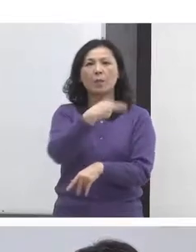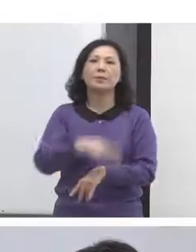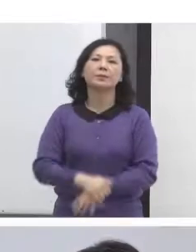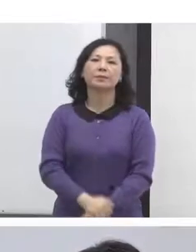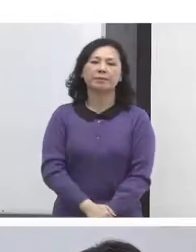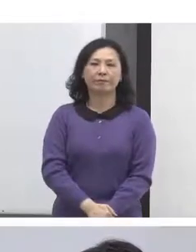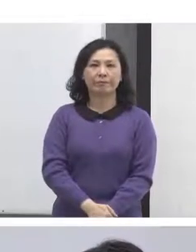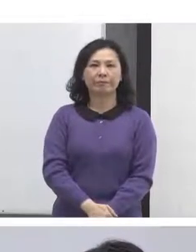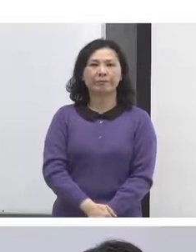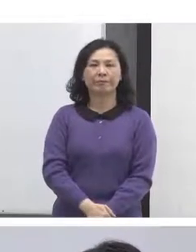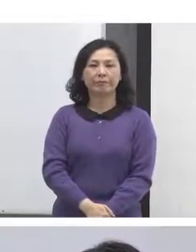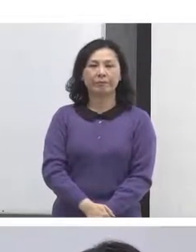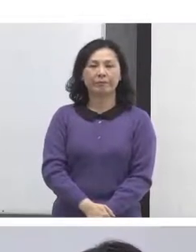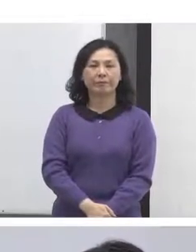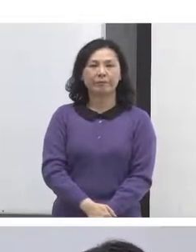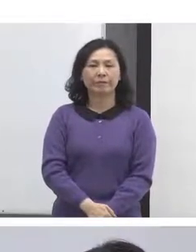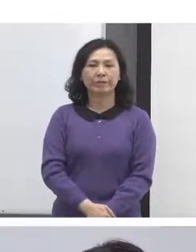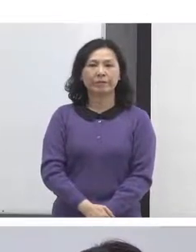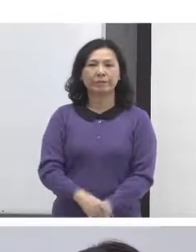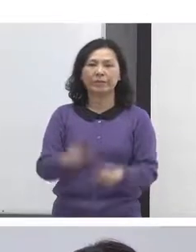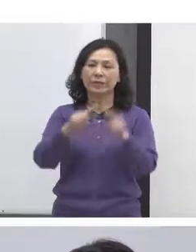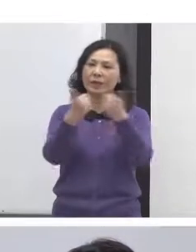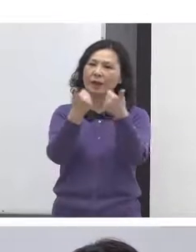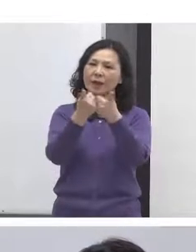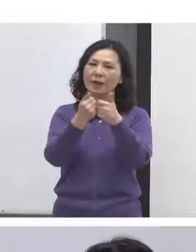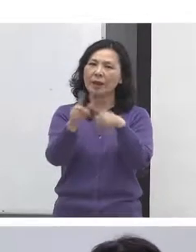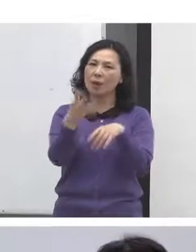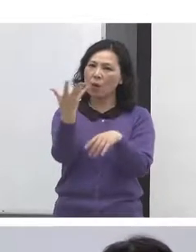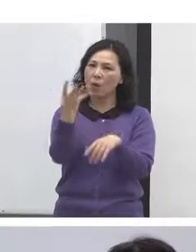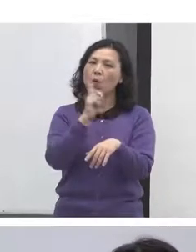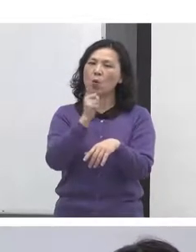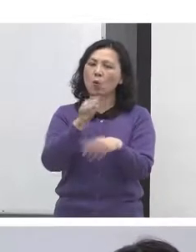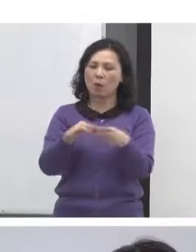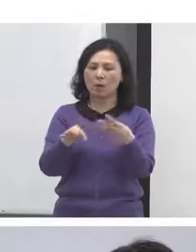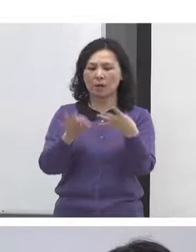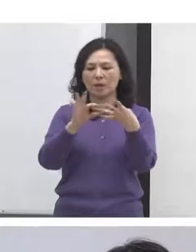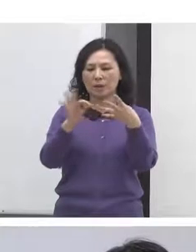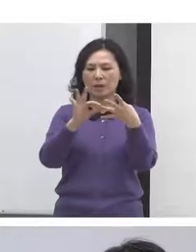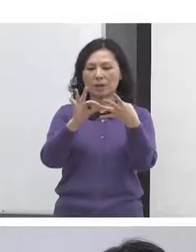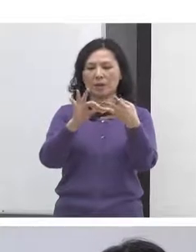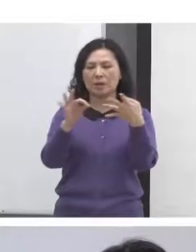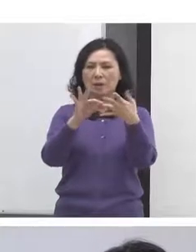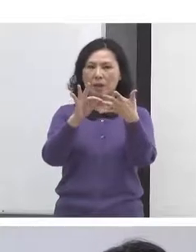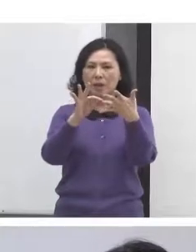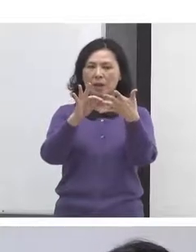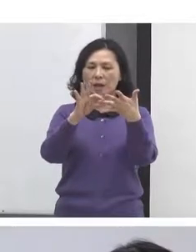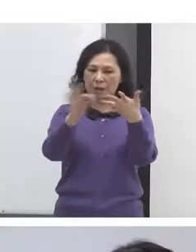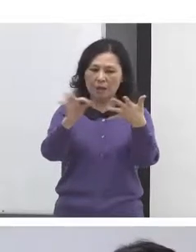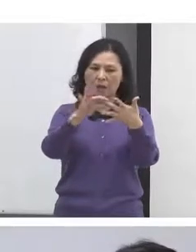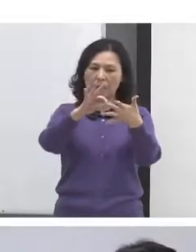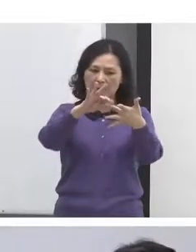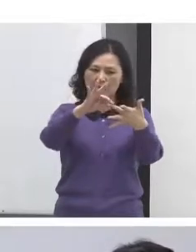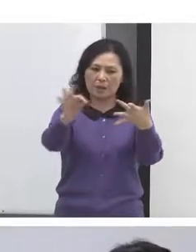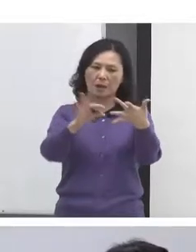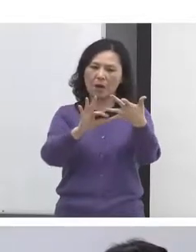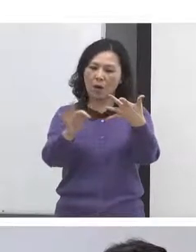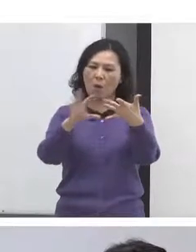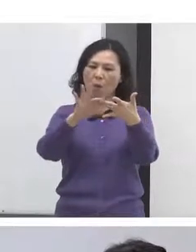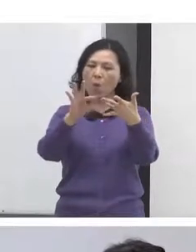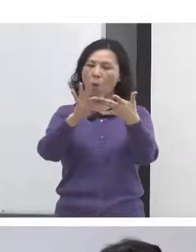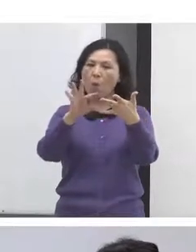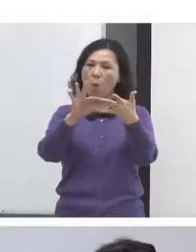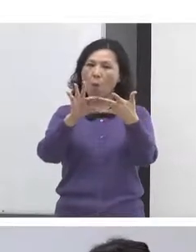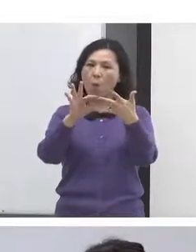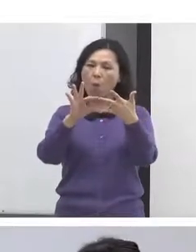是大概会讲的是第三种跟第五种。那第三种，这第三种跟第五种都涉及到刚刚提到，就是这